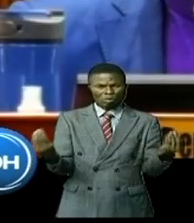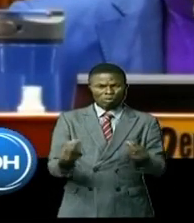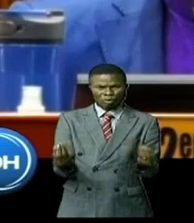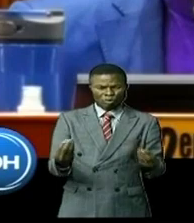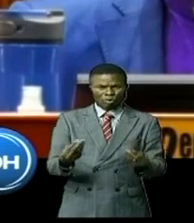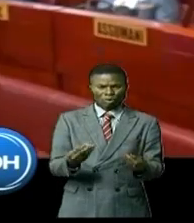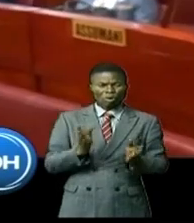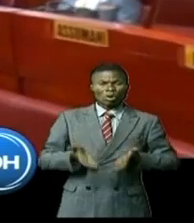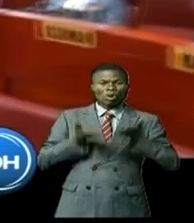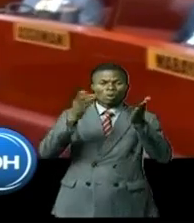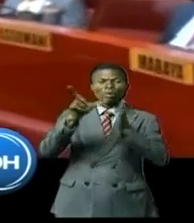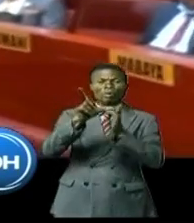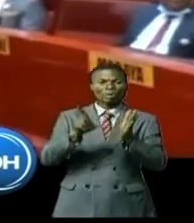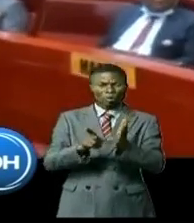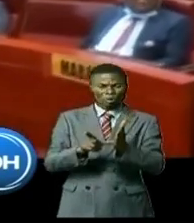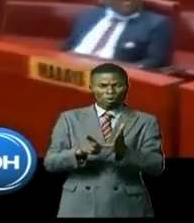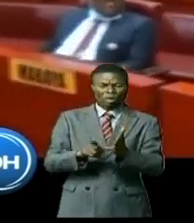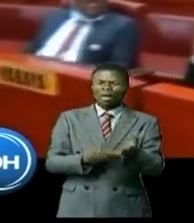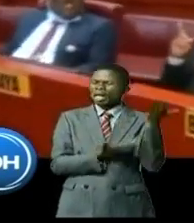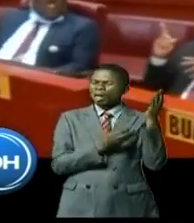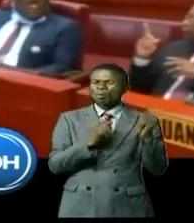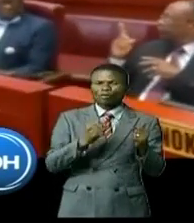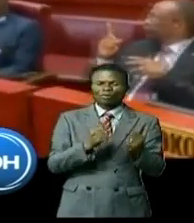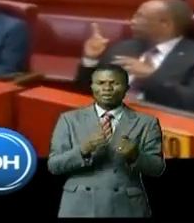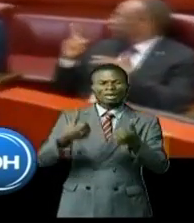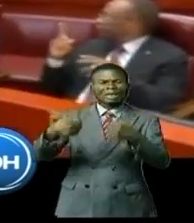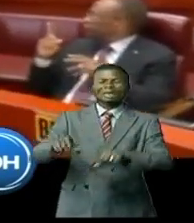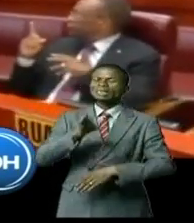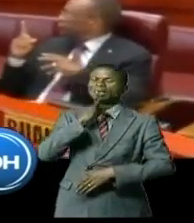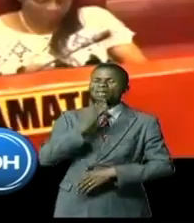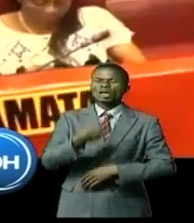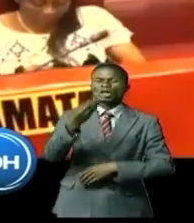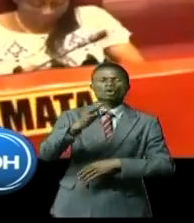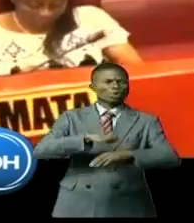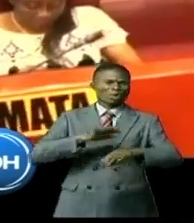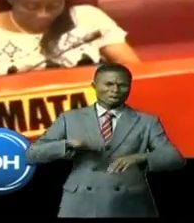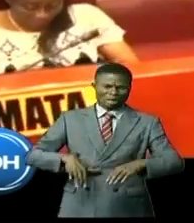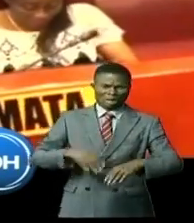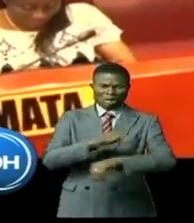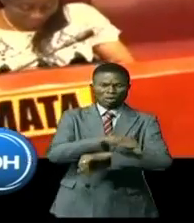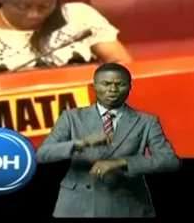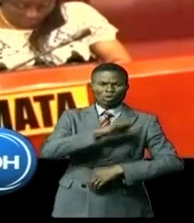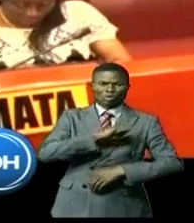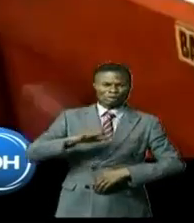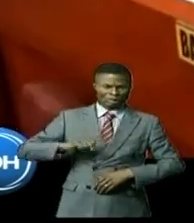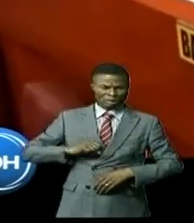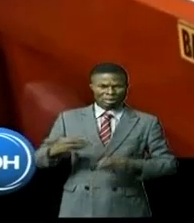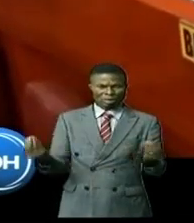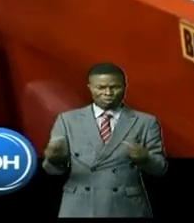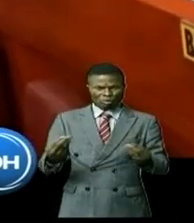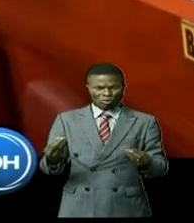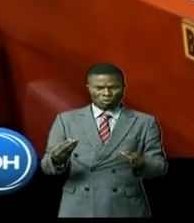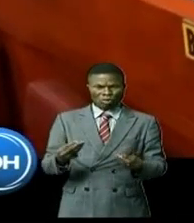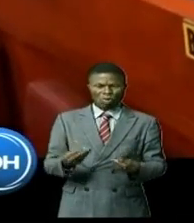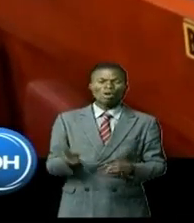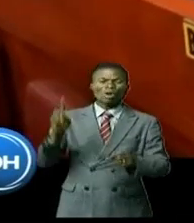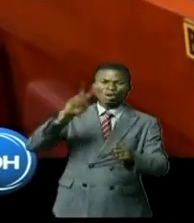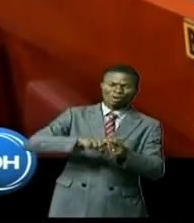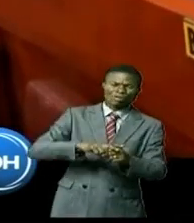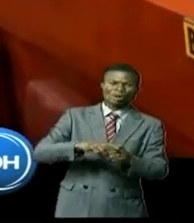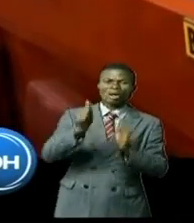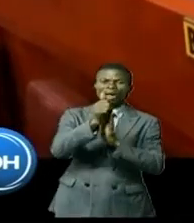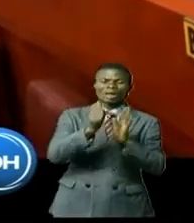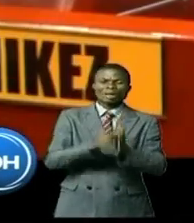cette proposition de loi si importante soit déposée en retard au Sénat par la Chambre sœur, violant ainsi les